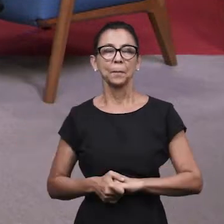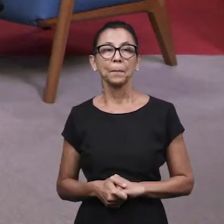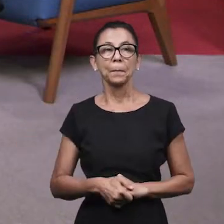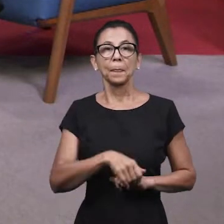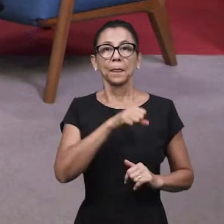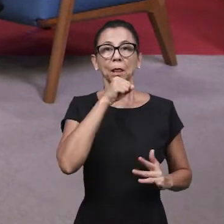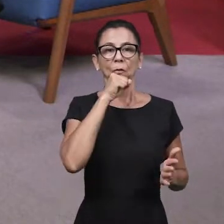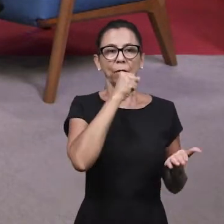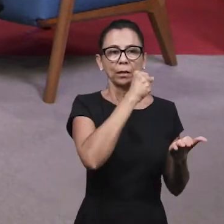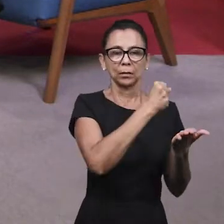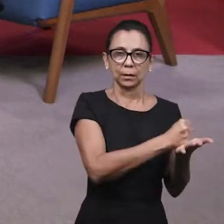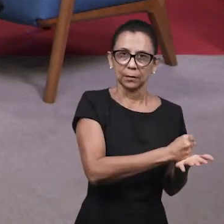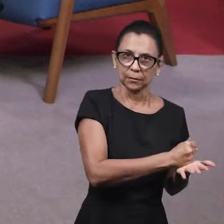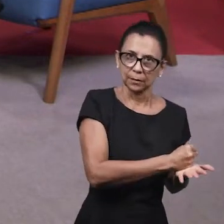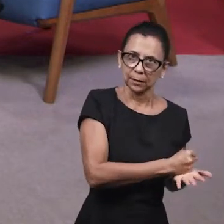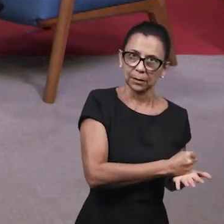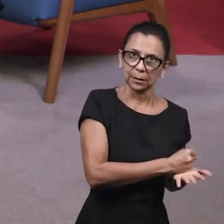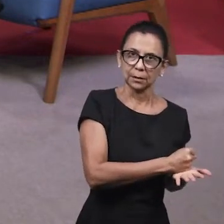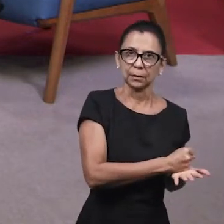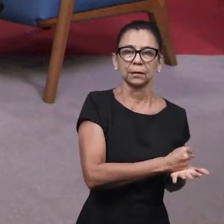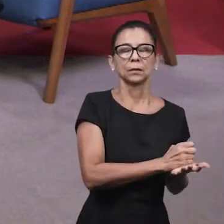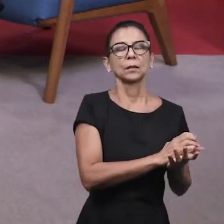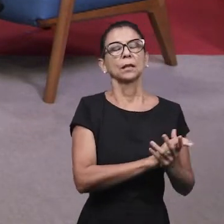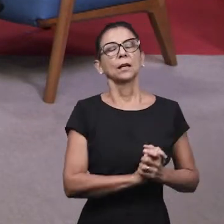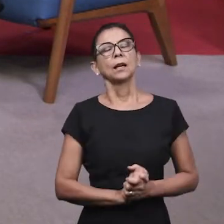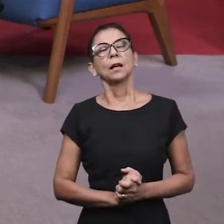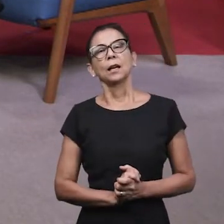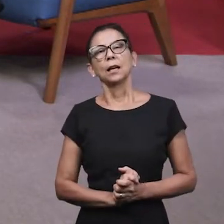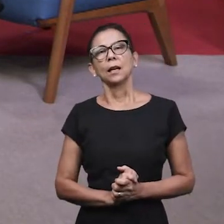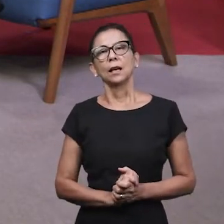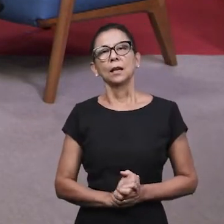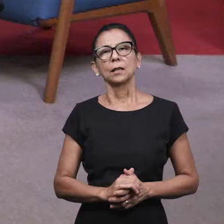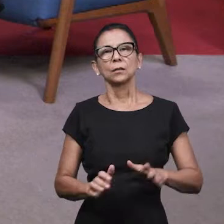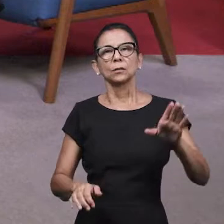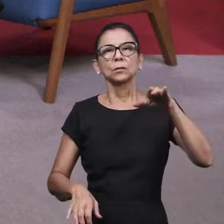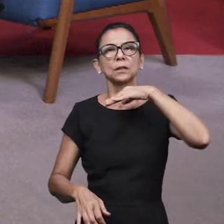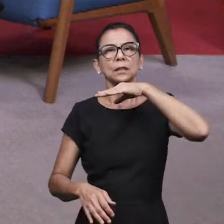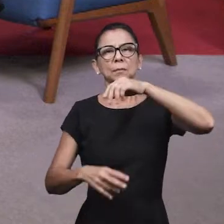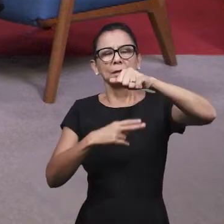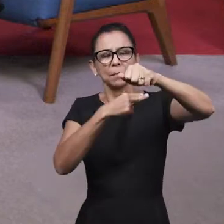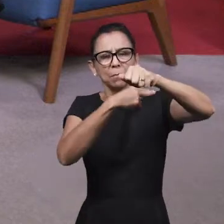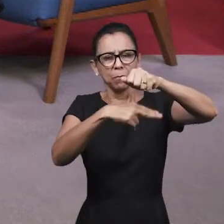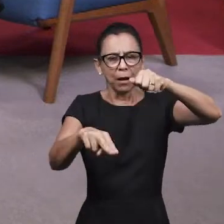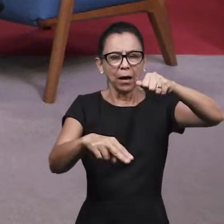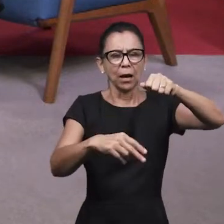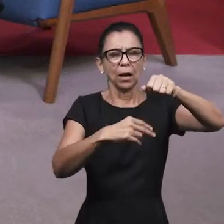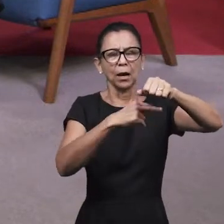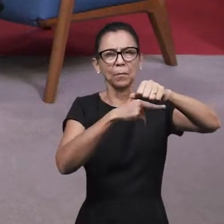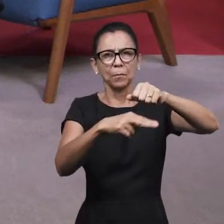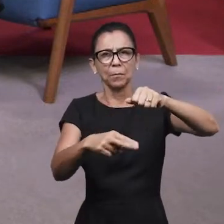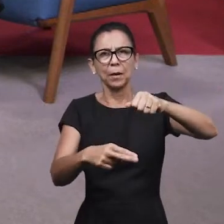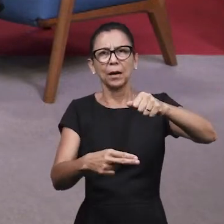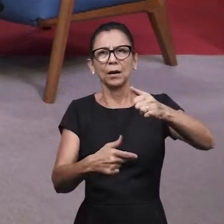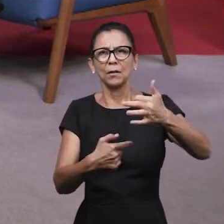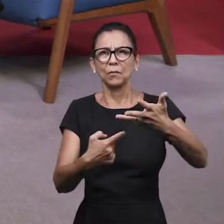sacrifices continus pour le pardon des péchés, pour arriver à la présence de Dieu.